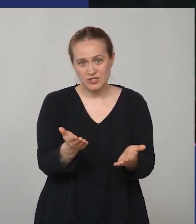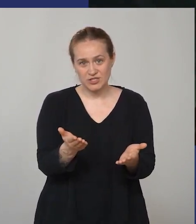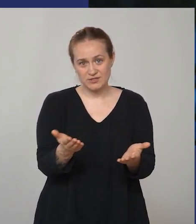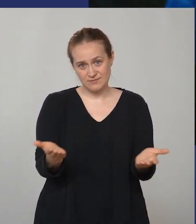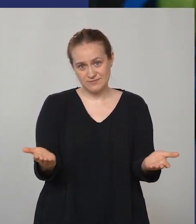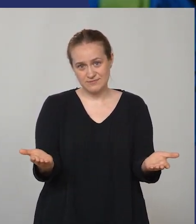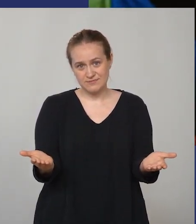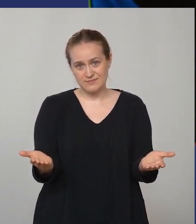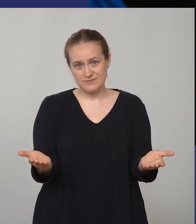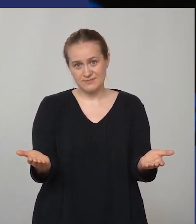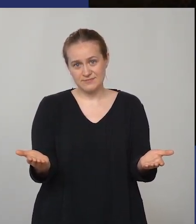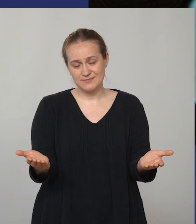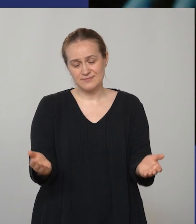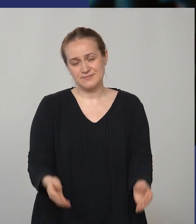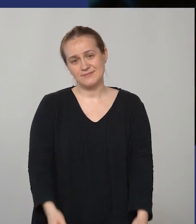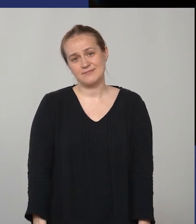Ага.